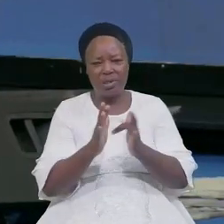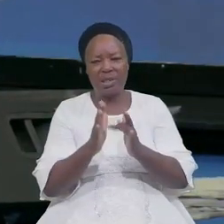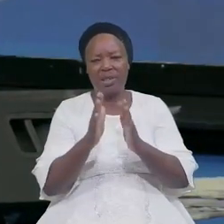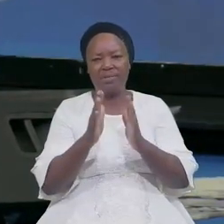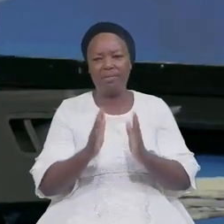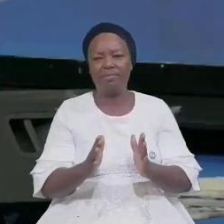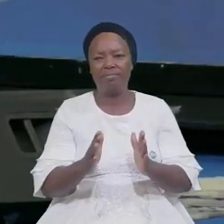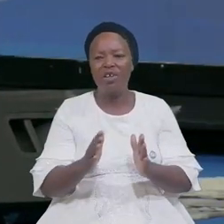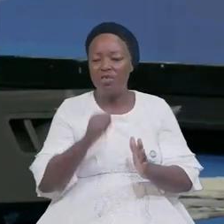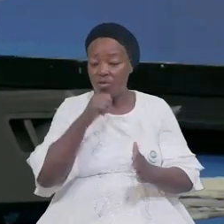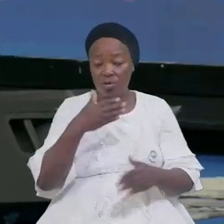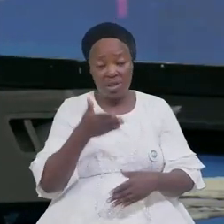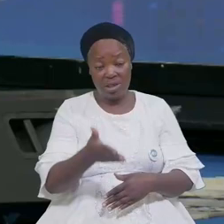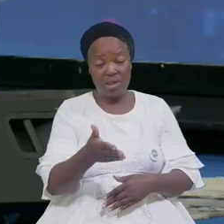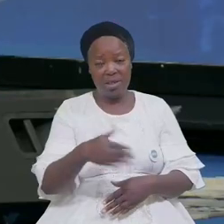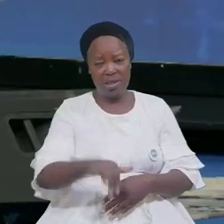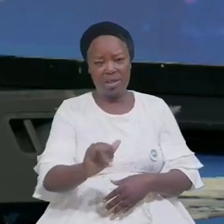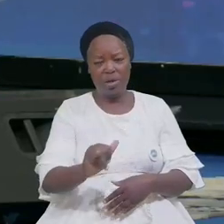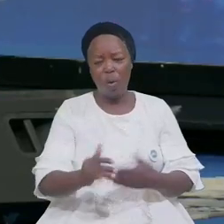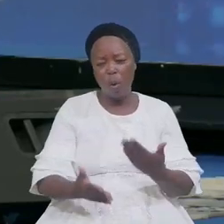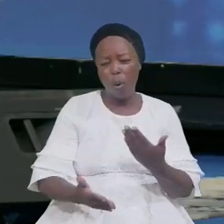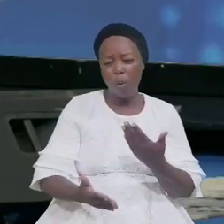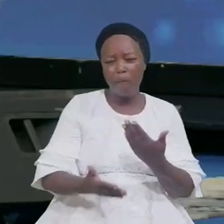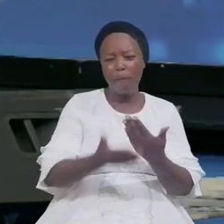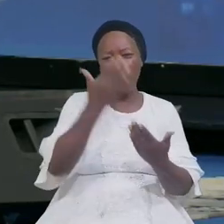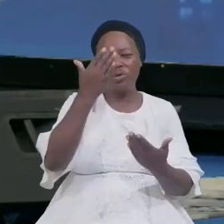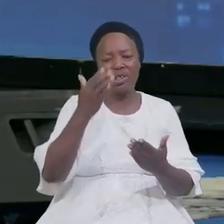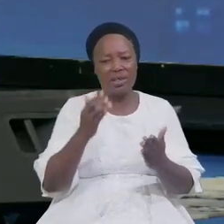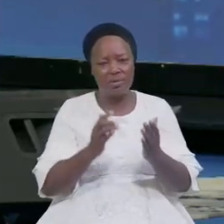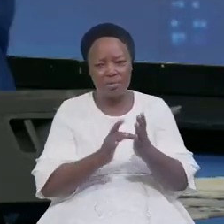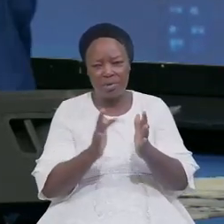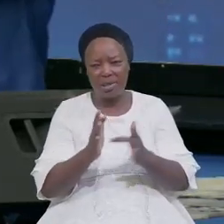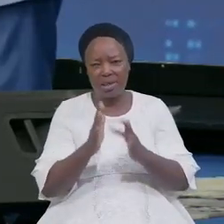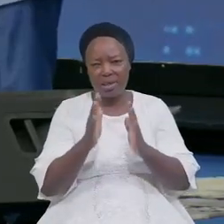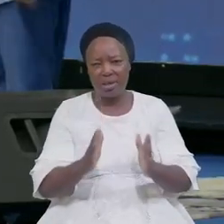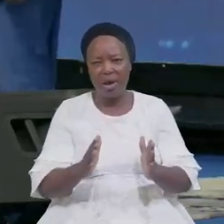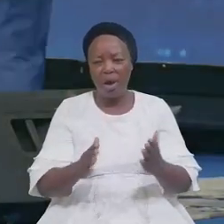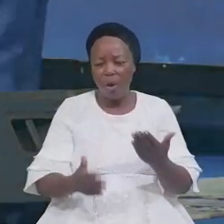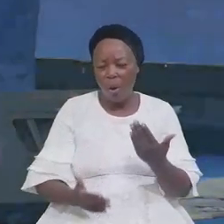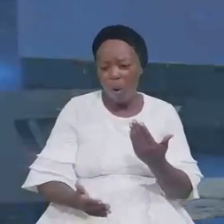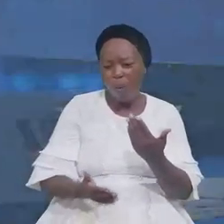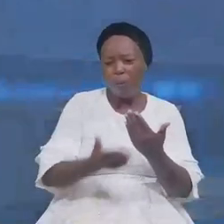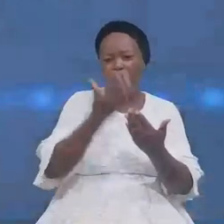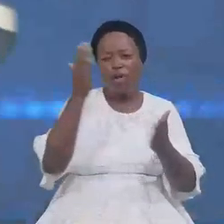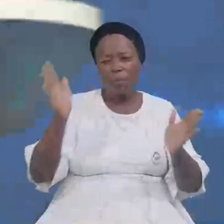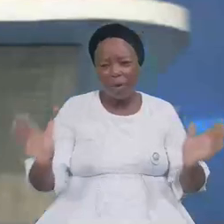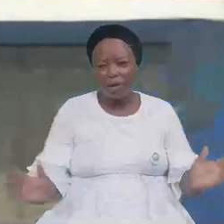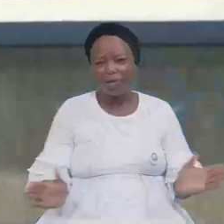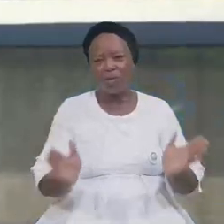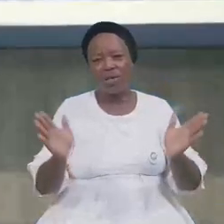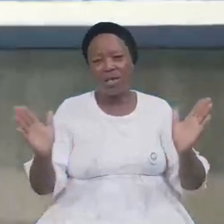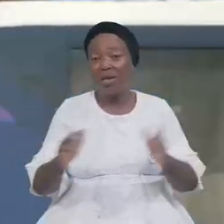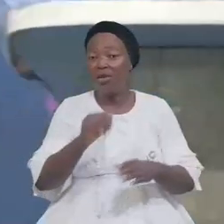pas encore chrétien, presque. Quasiment. Le quasi chrétien.